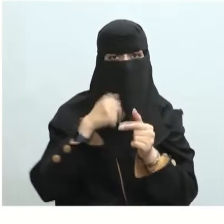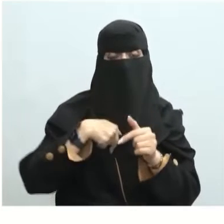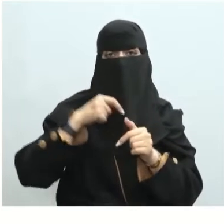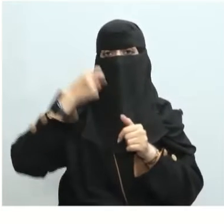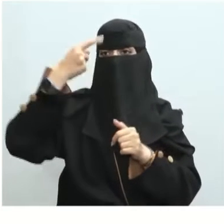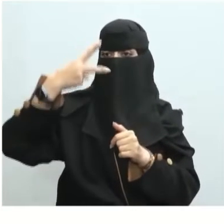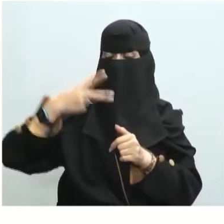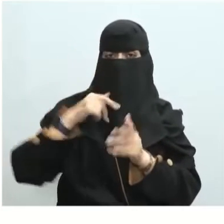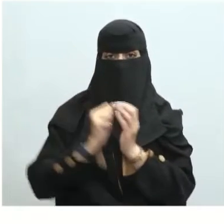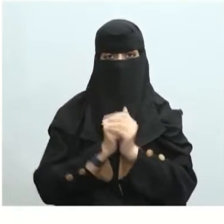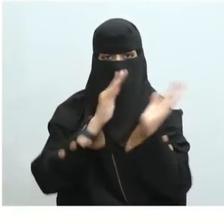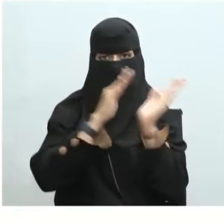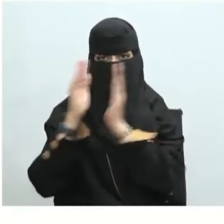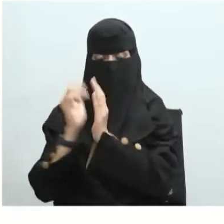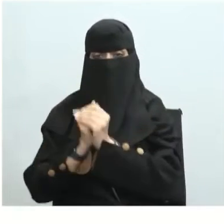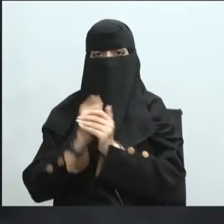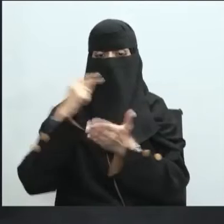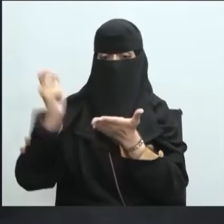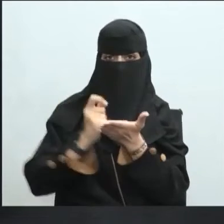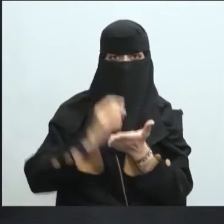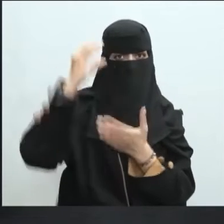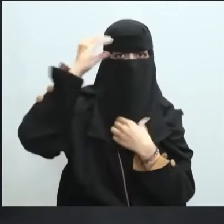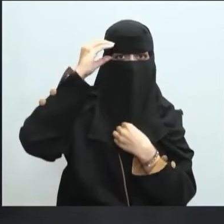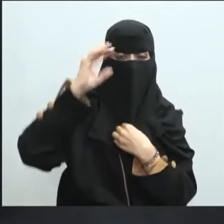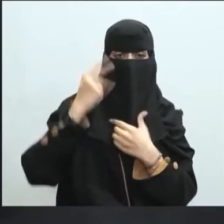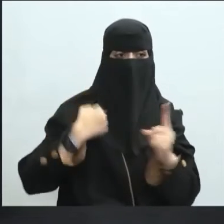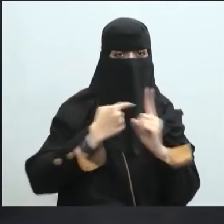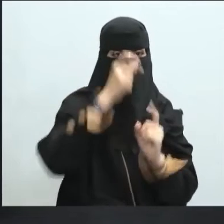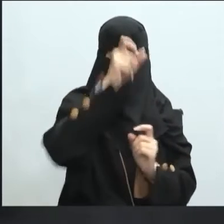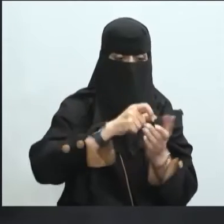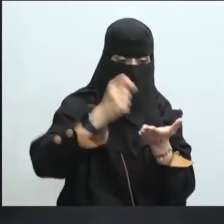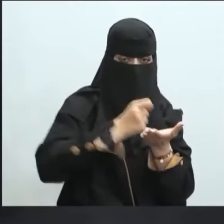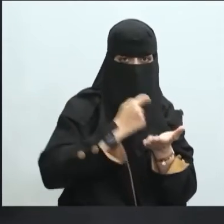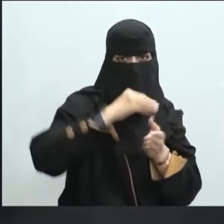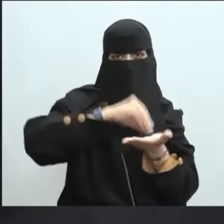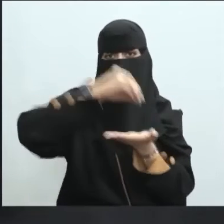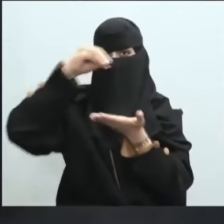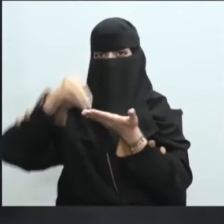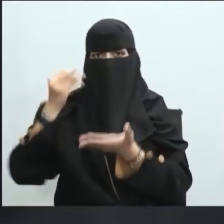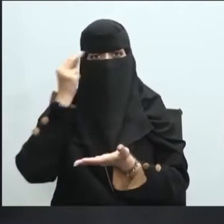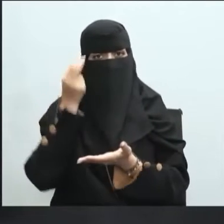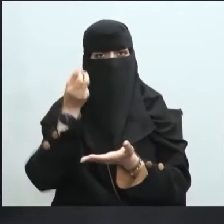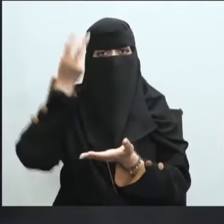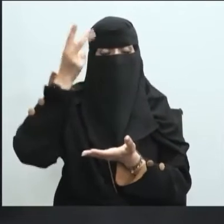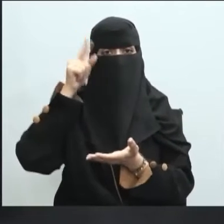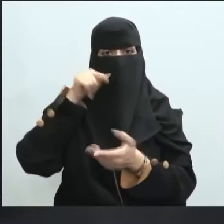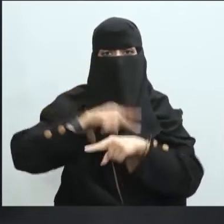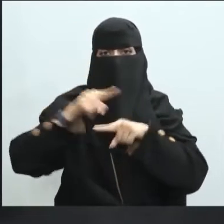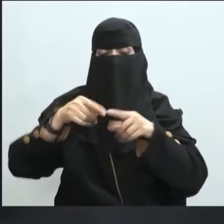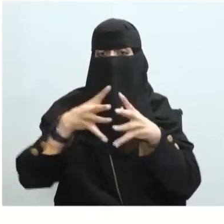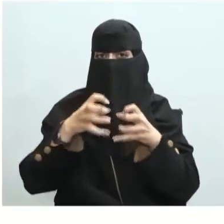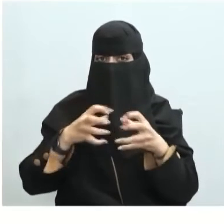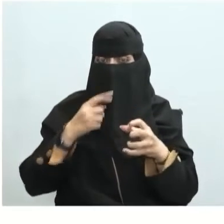العلميه هدف الكاتب هنا نقل المعرفه الى القارئ وتفسيرها وتقويمها نقل المعرفه الى القارئ